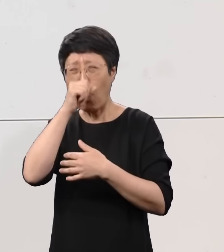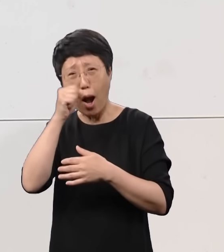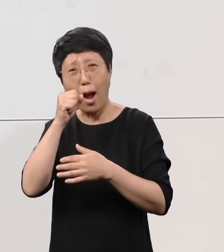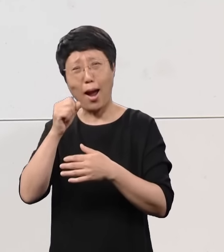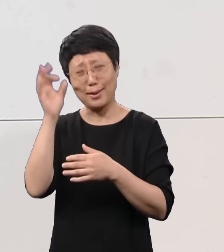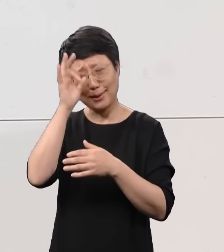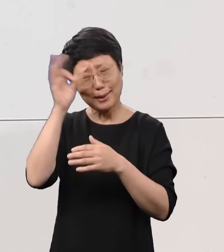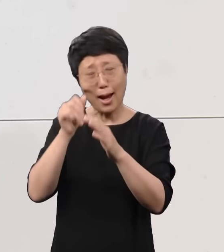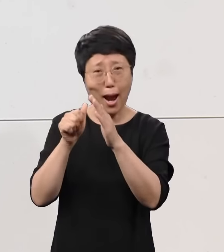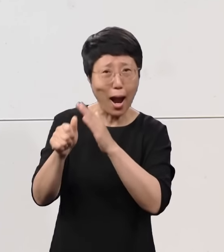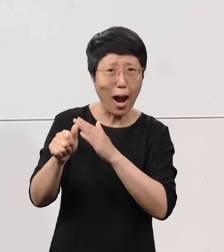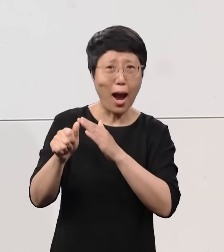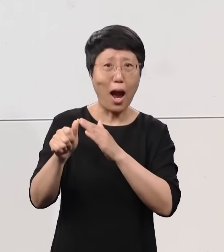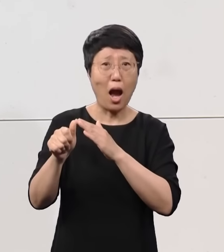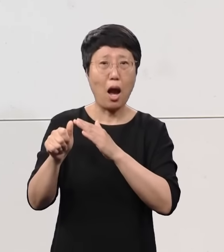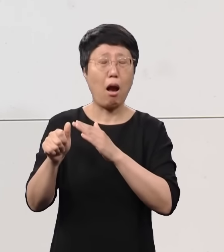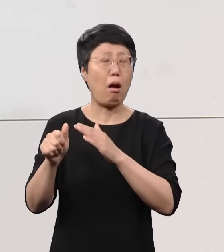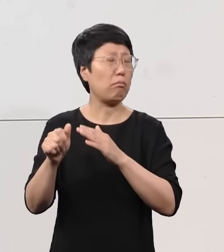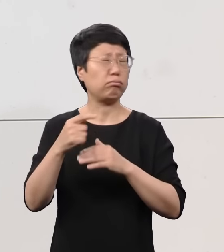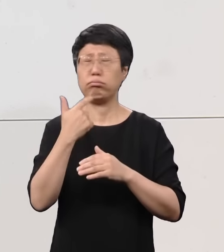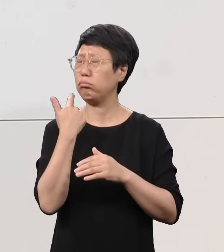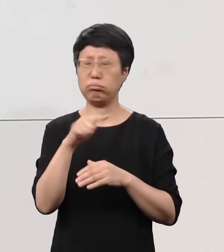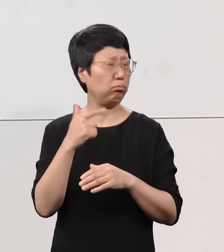찾아가지 않습니다